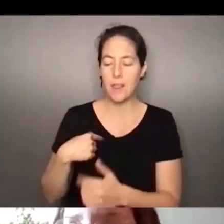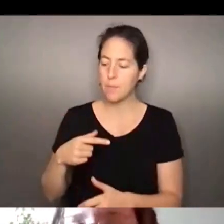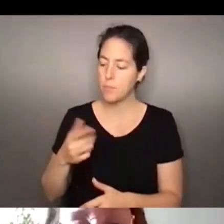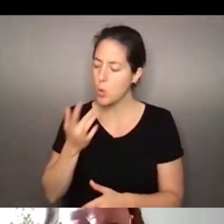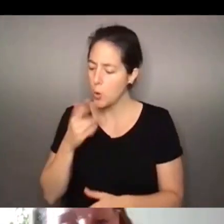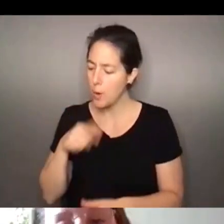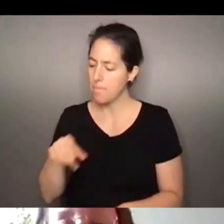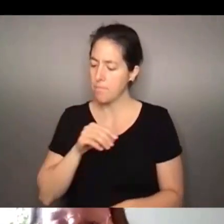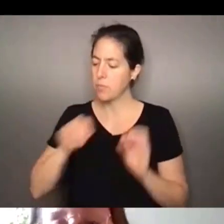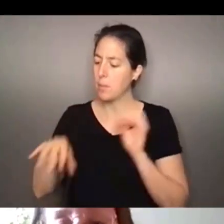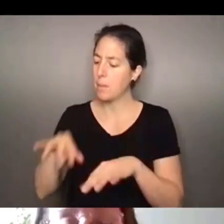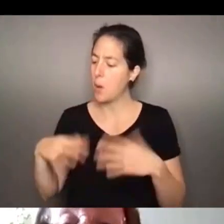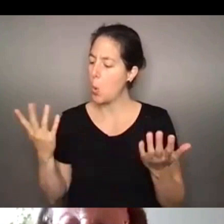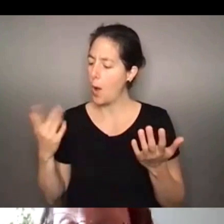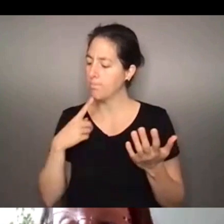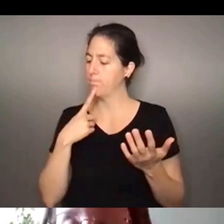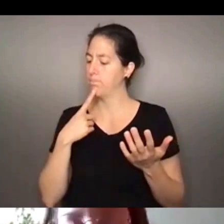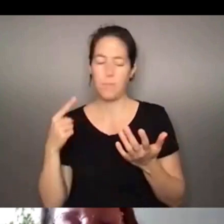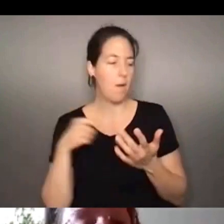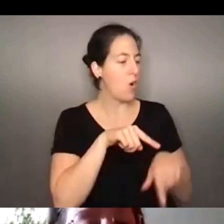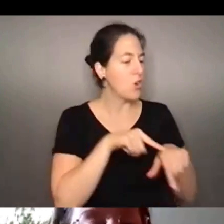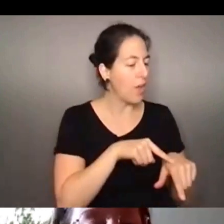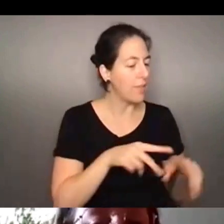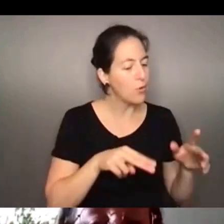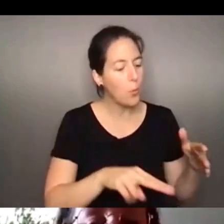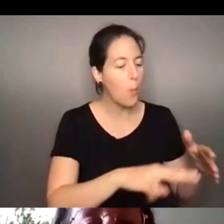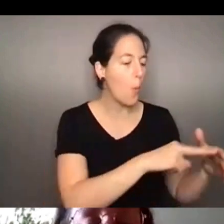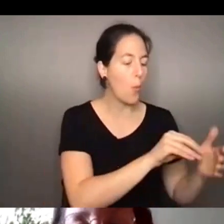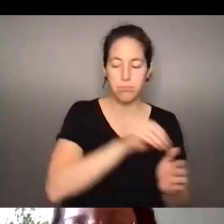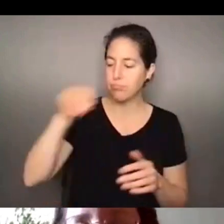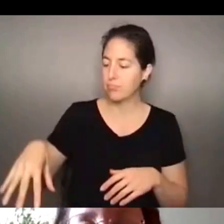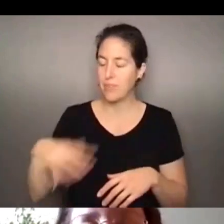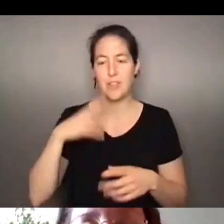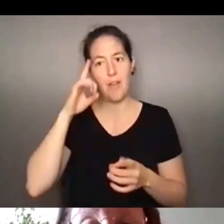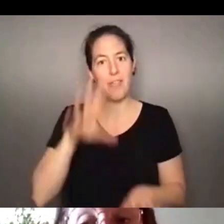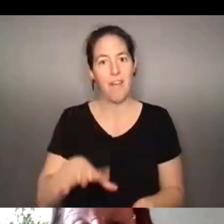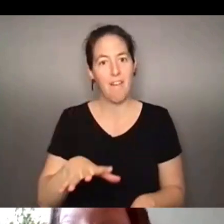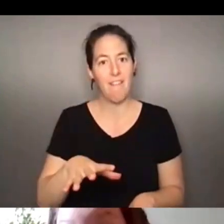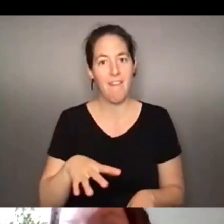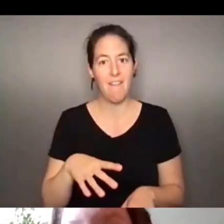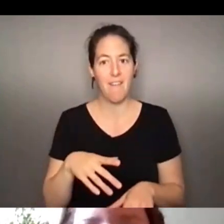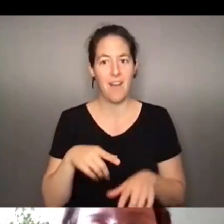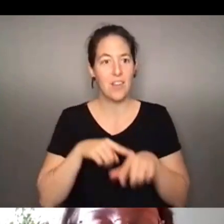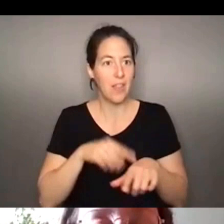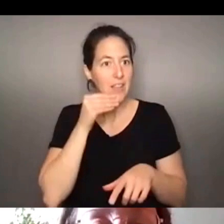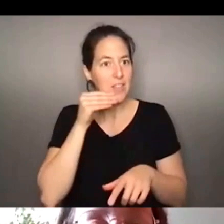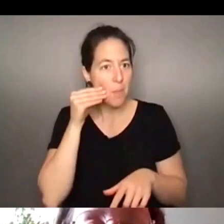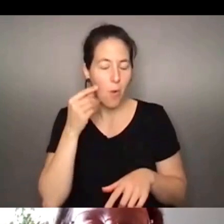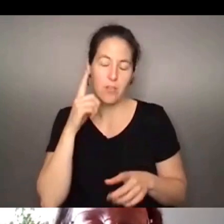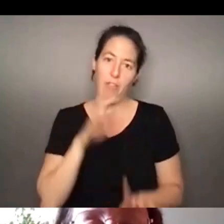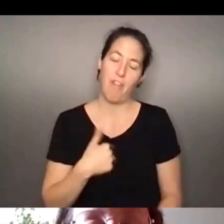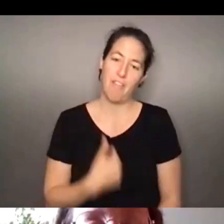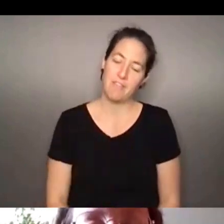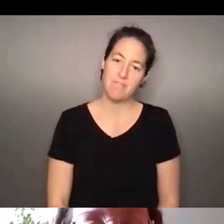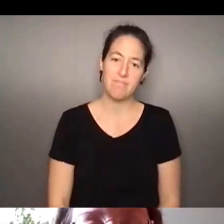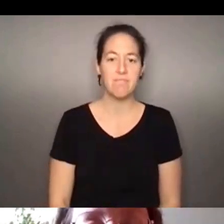mets dans mon plat ce soir? Puis là, je m'en vais dans mon jardin, puis je coupe. Puis c'est vraiment une des choses que j'adore d'avoir un jardin chez moi.